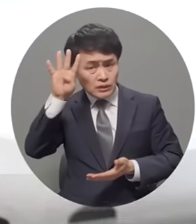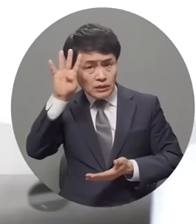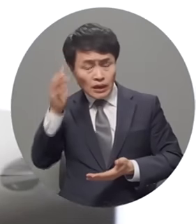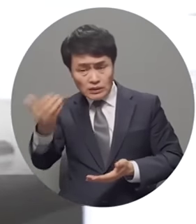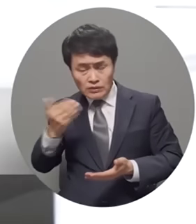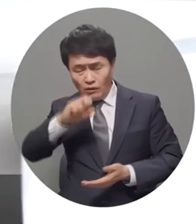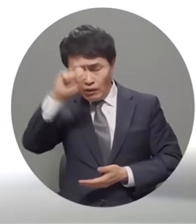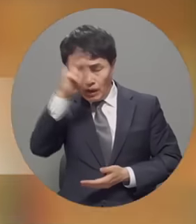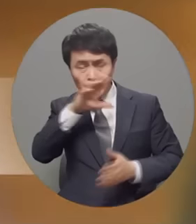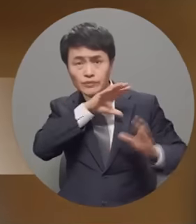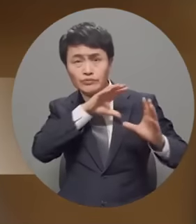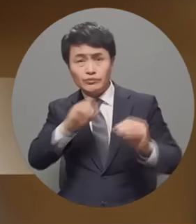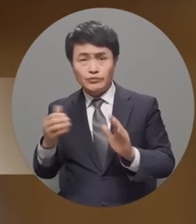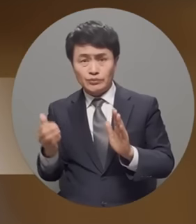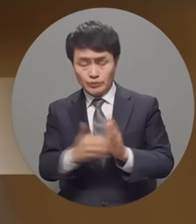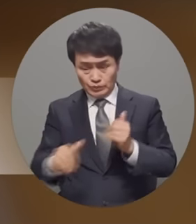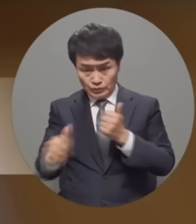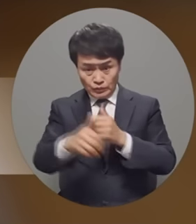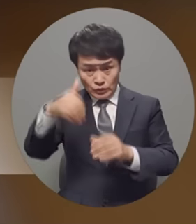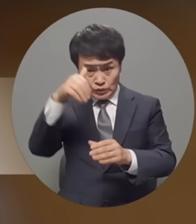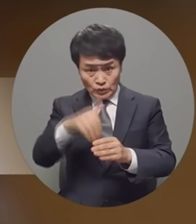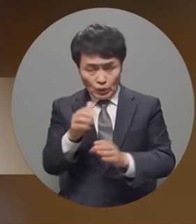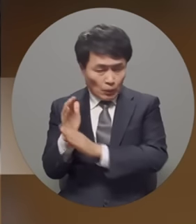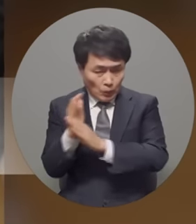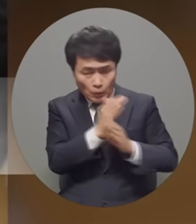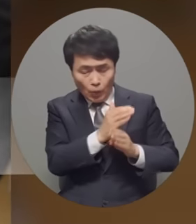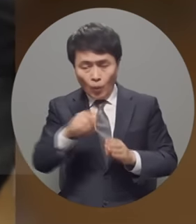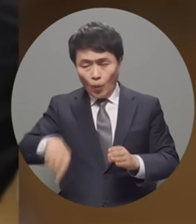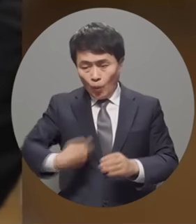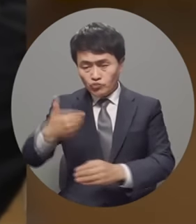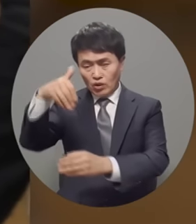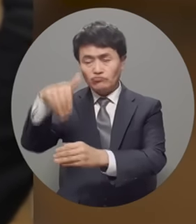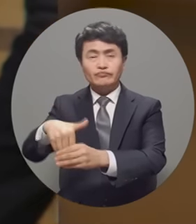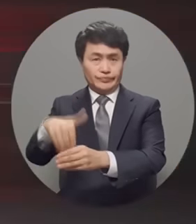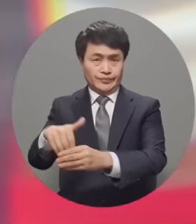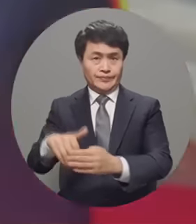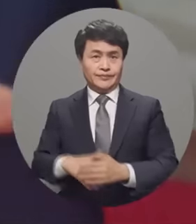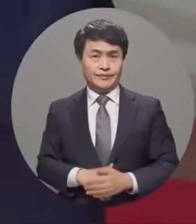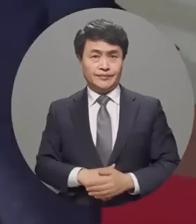취소됐고 총선 때도 비공개로 혼자 투표했습니다.